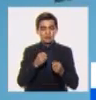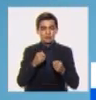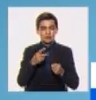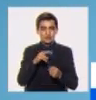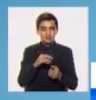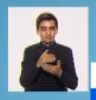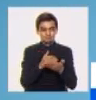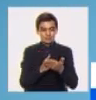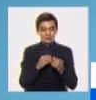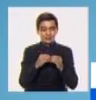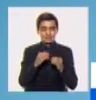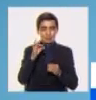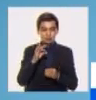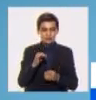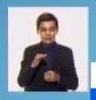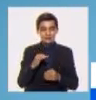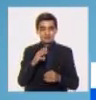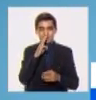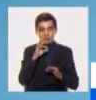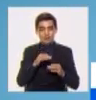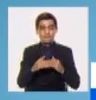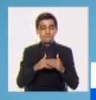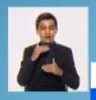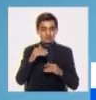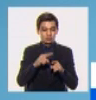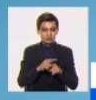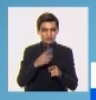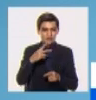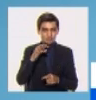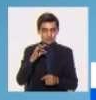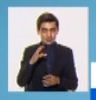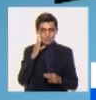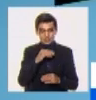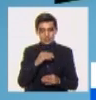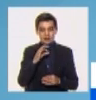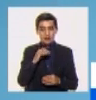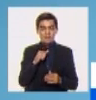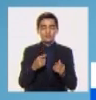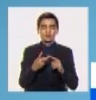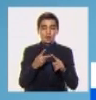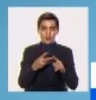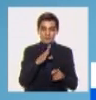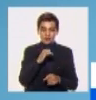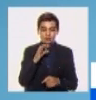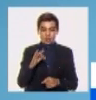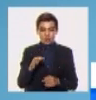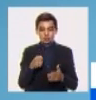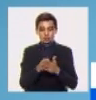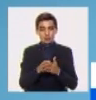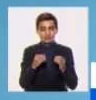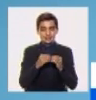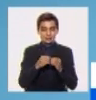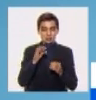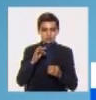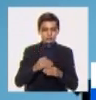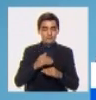имеющуюся ставку в 10%, а следующие вычеты будут выше. Второй вариант – нижний предел 0%. Дальше нагрузка растет до 10%